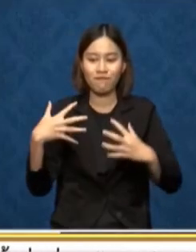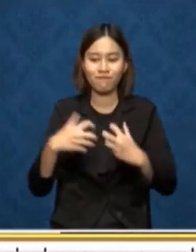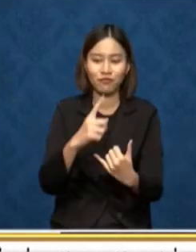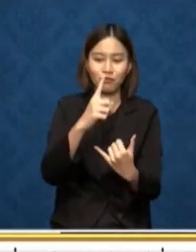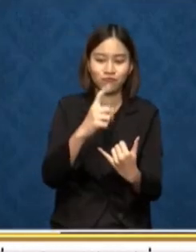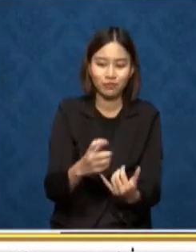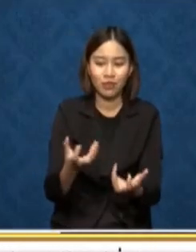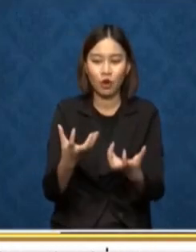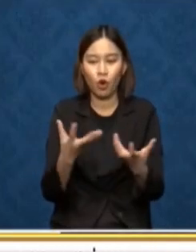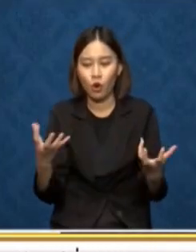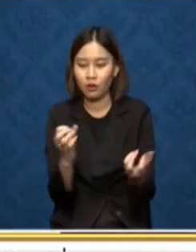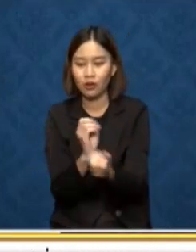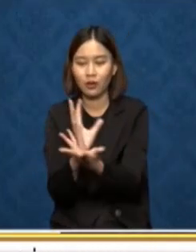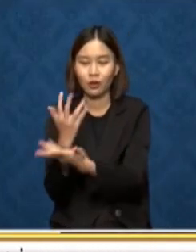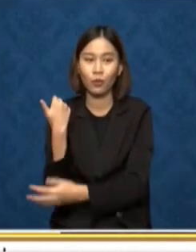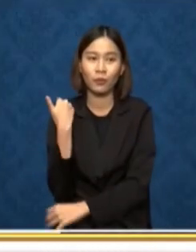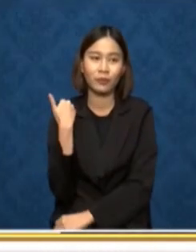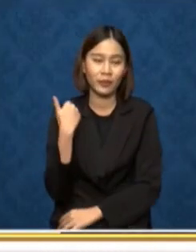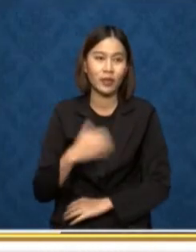วิต และทรัสินครั